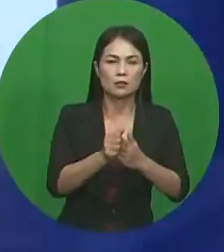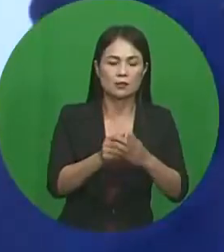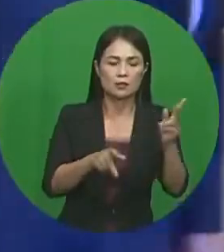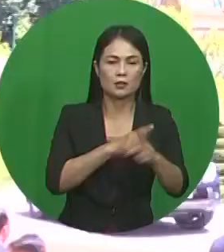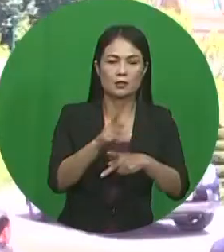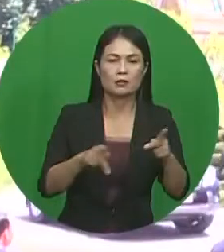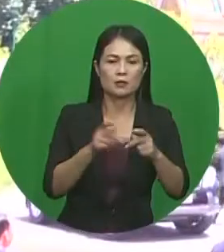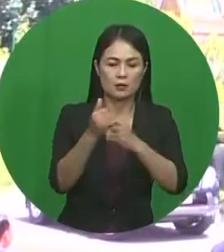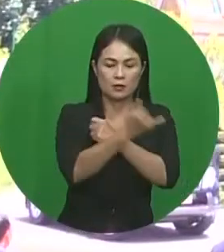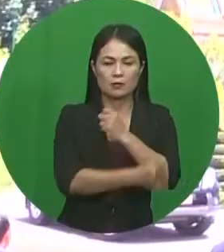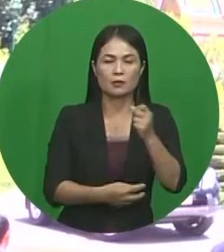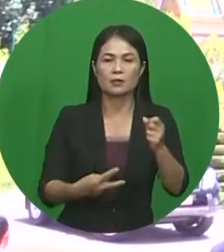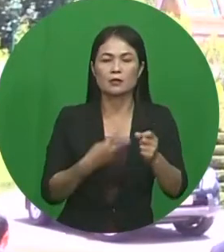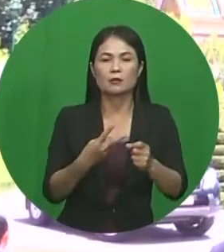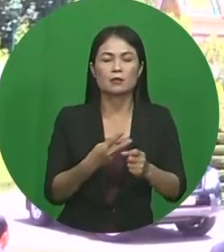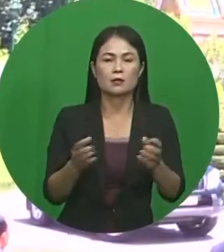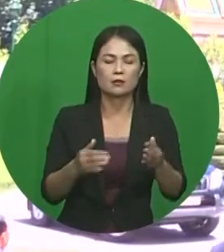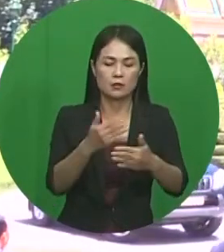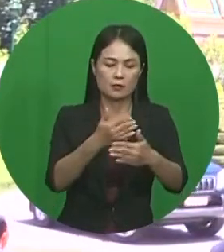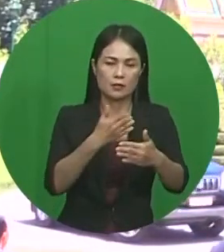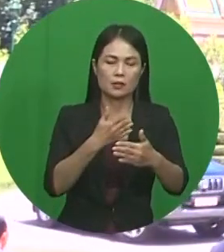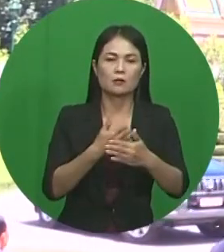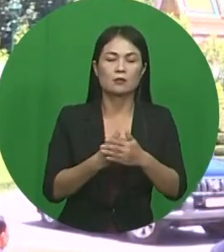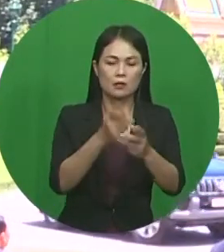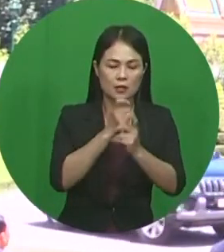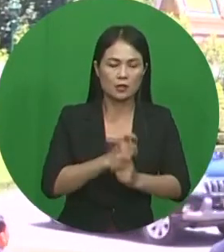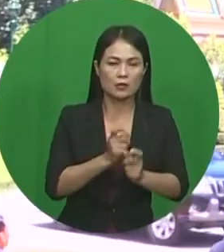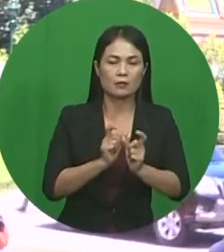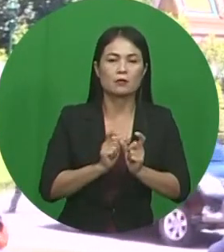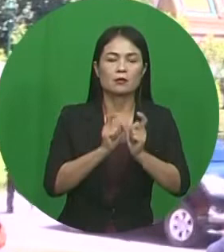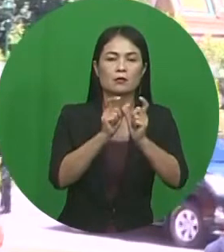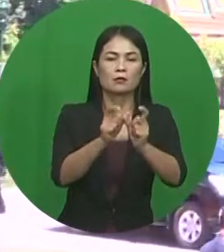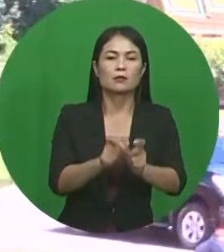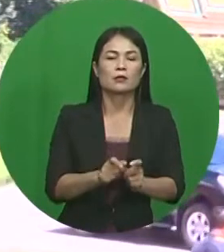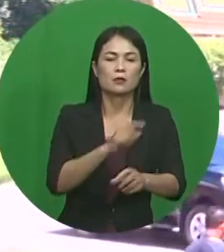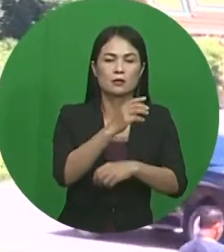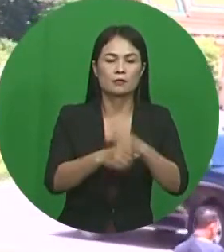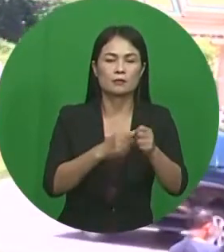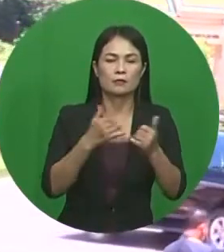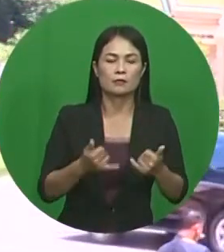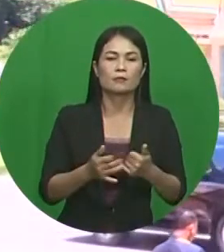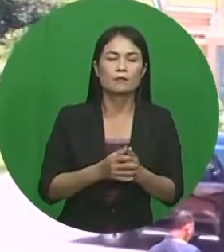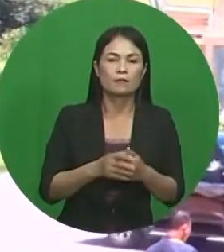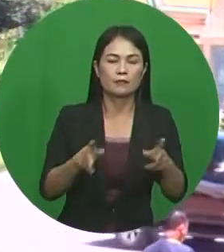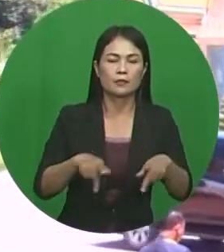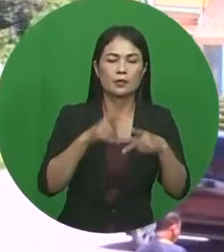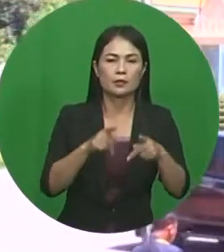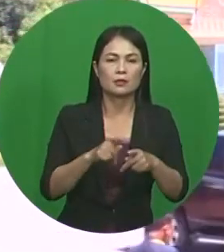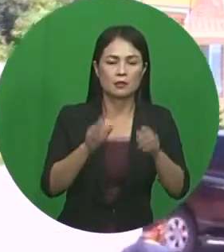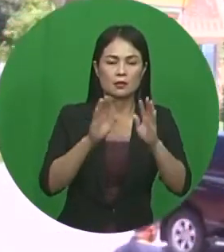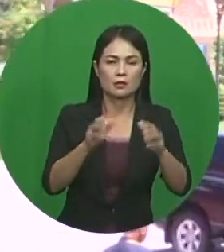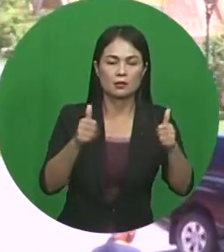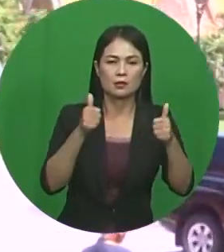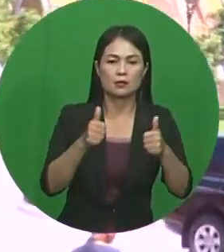ជាជននៃប្រទេសយើងទាំងពីរចំនួនក្រោយគោរពដង្ហែតាមរហូតដល់សប្តាហ៍ថ្ងៃឆ្លៀតក្នុងឱកាសដ៏ប្រពៃនោះ